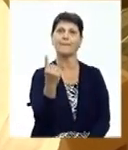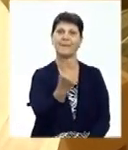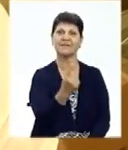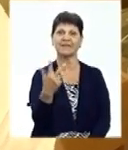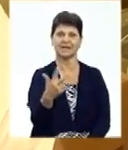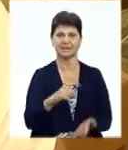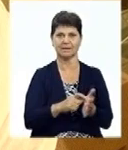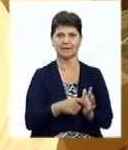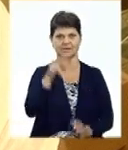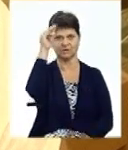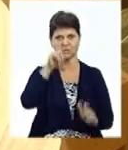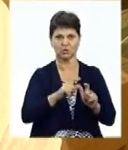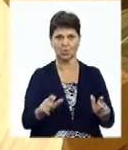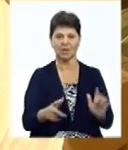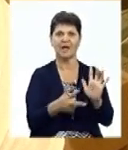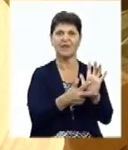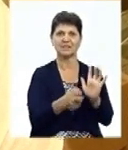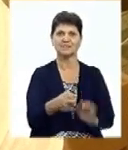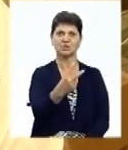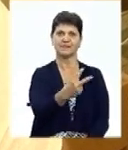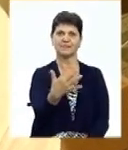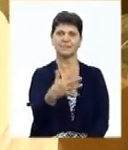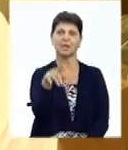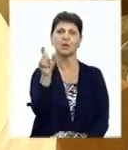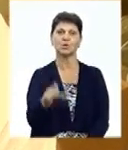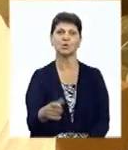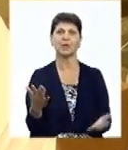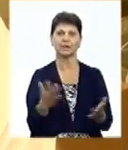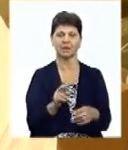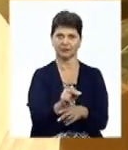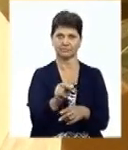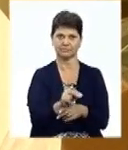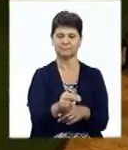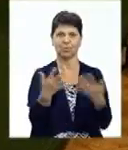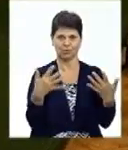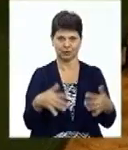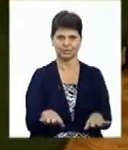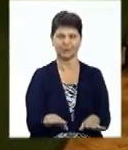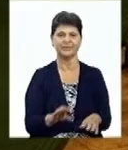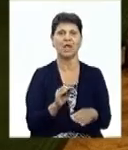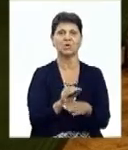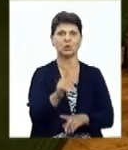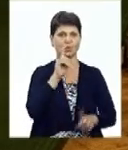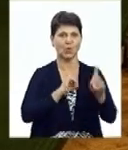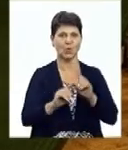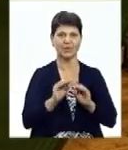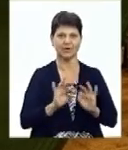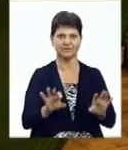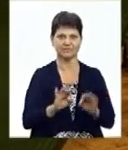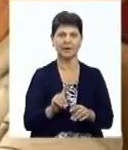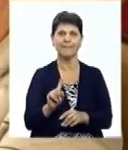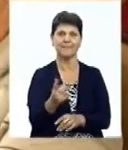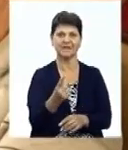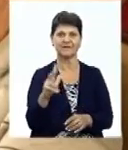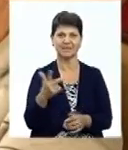в школах. Їх 825 людей, які прийшли у нас зараз навчання. Додаткова сесія для вчителів початкових